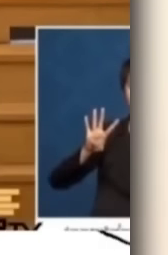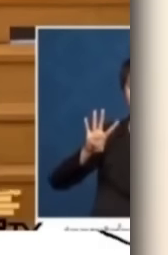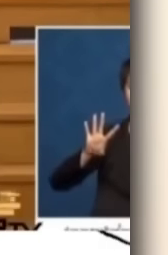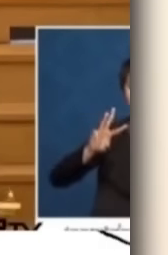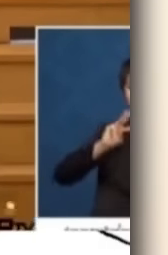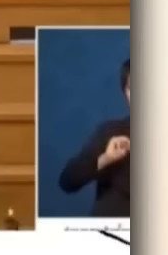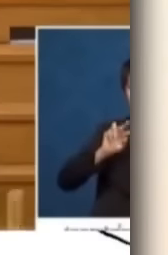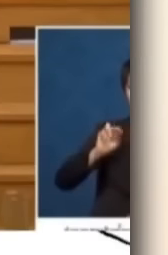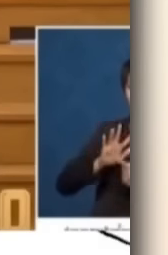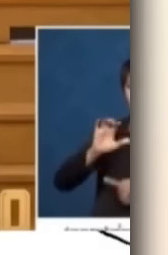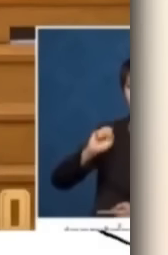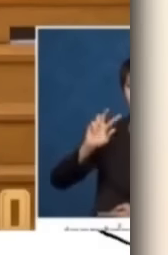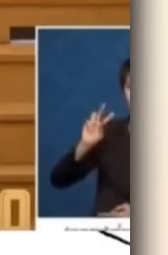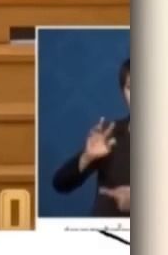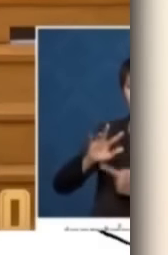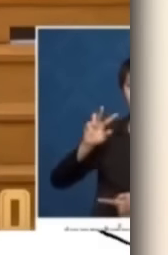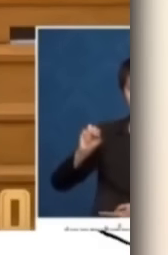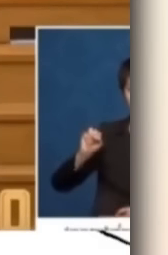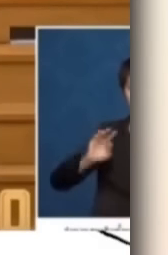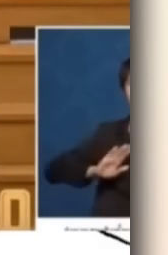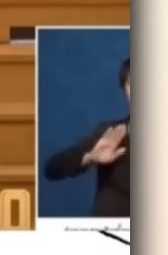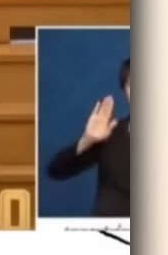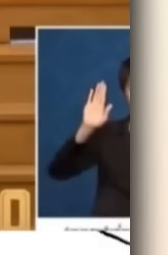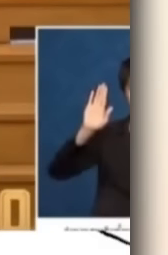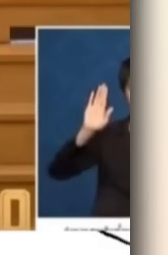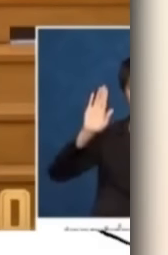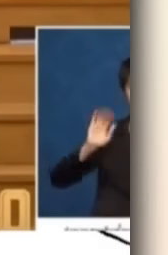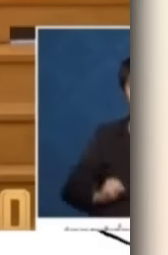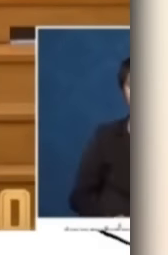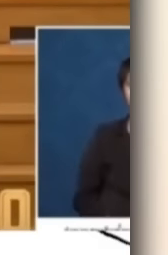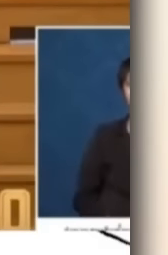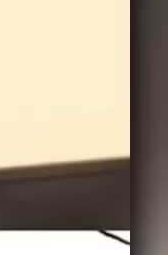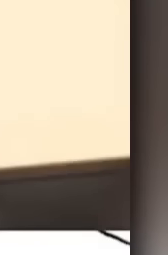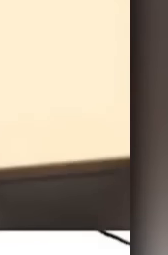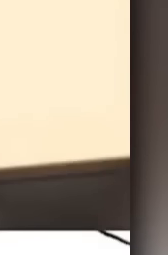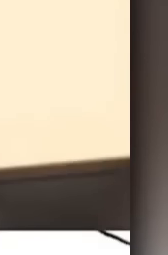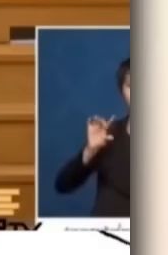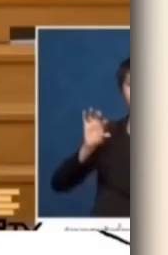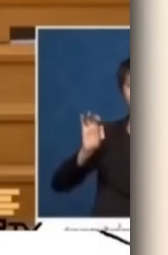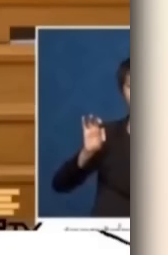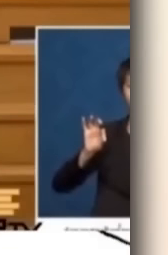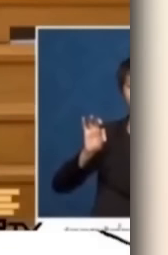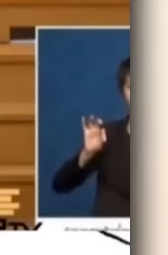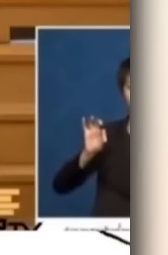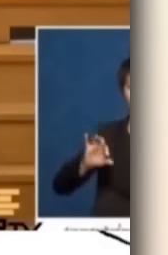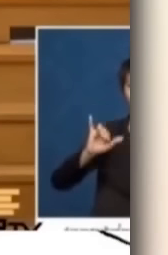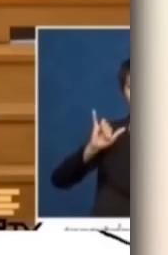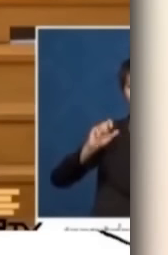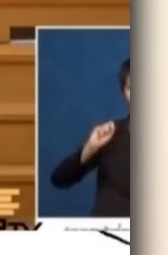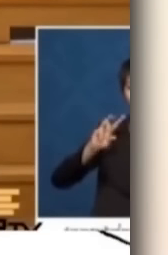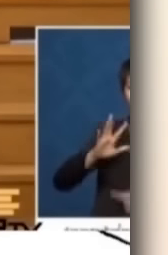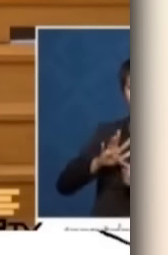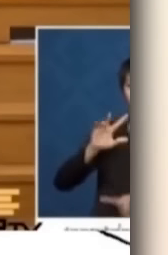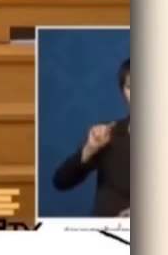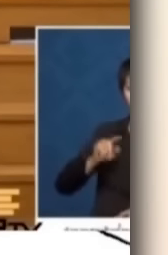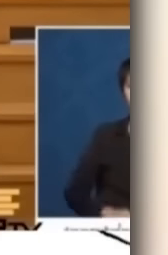ายมนัสนันหลีนวรัตน ์มนัสนันหลีนวรัตน์พรรคเพื่อไทยปทุมธานีอยู่คนเดียวครับ นายยศวัฒน์มาไพ